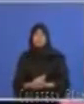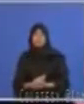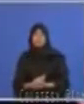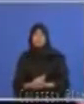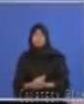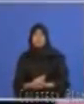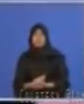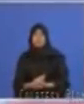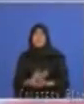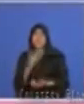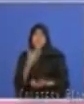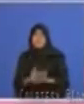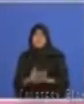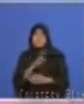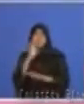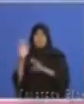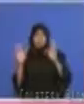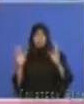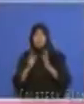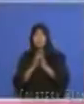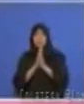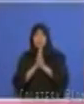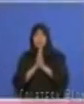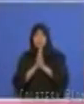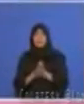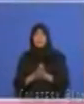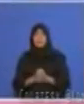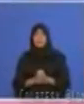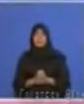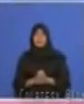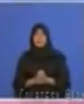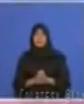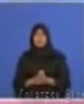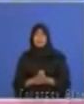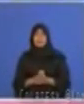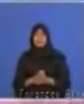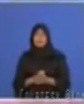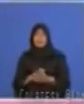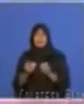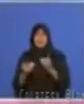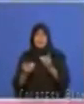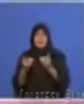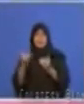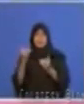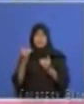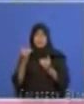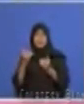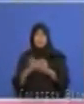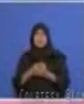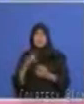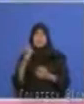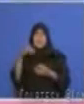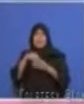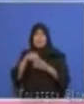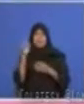menjawabnya Makasih asalamualaikum warahmatullahi wabarakatuh generasi yang tinggi sebetulnya di dalam pemerintahan